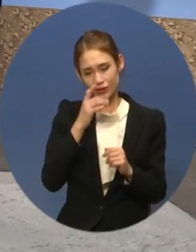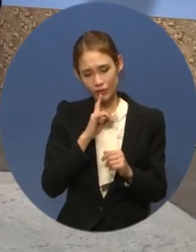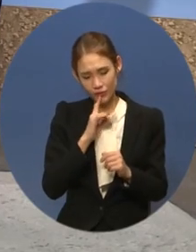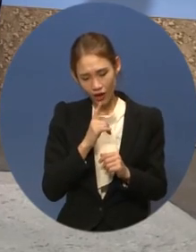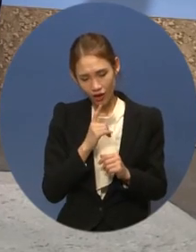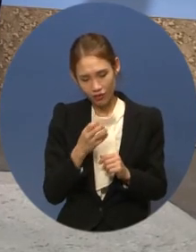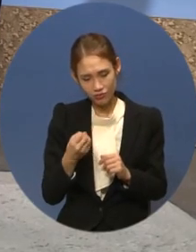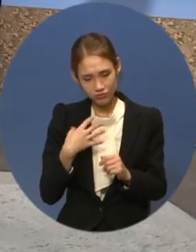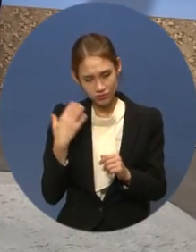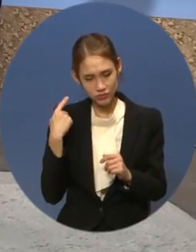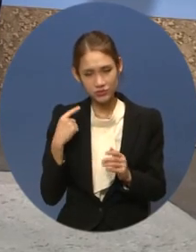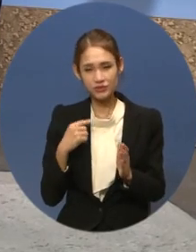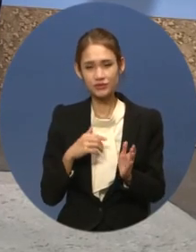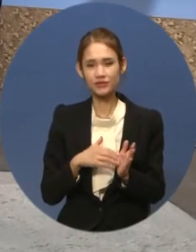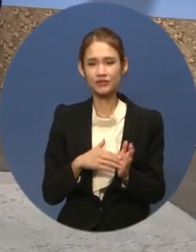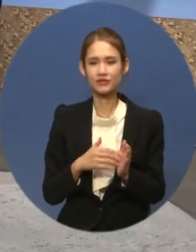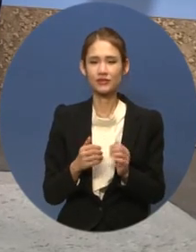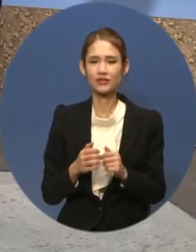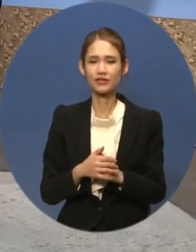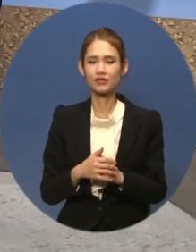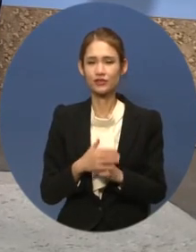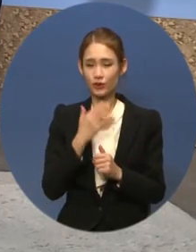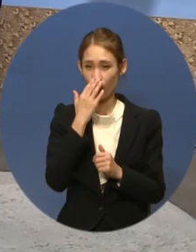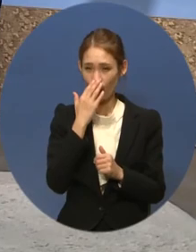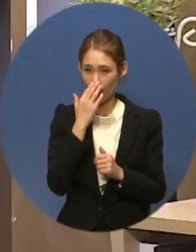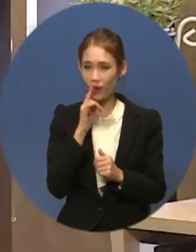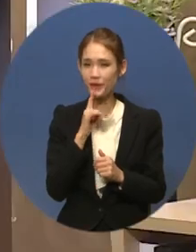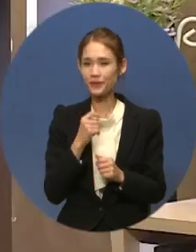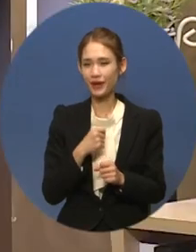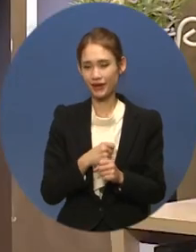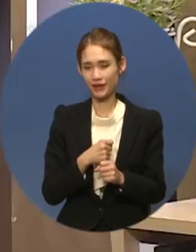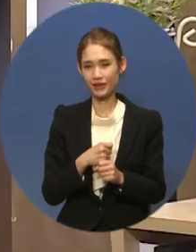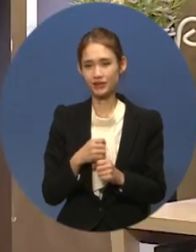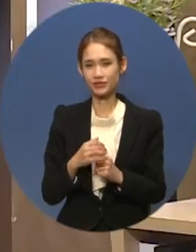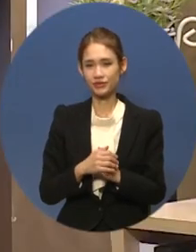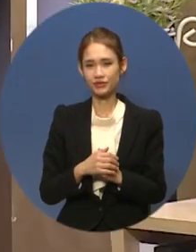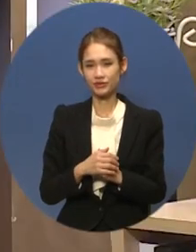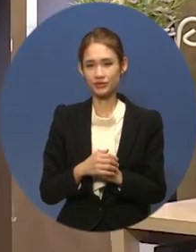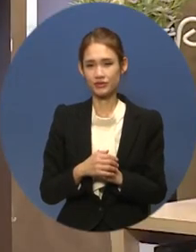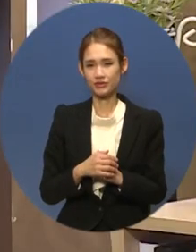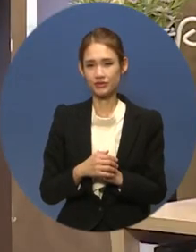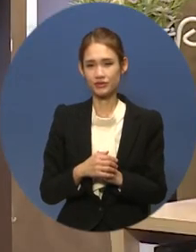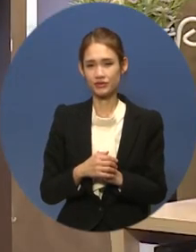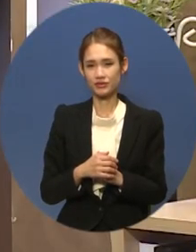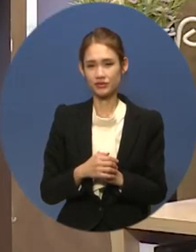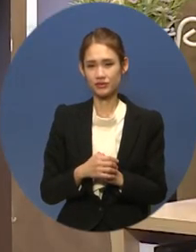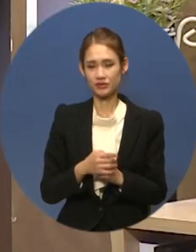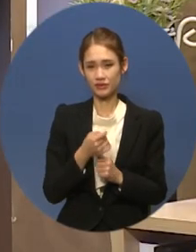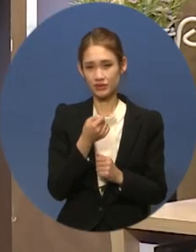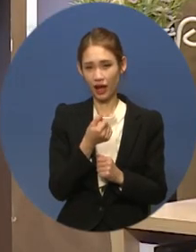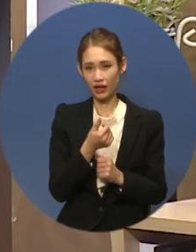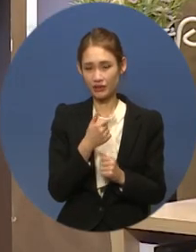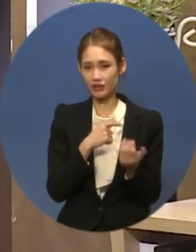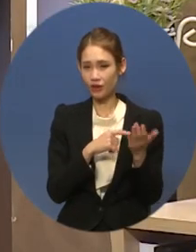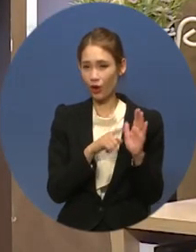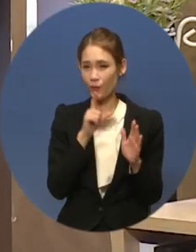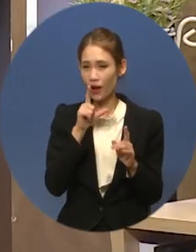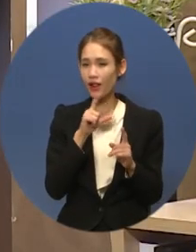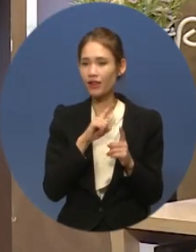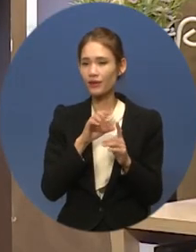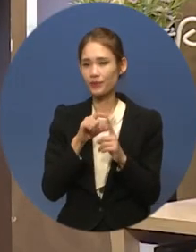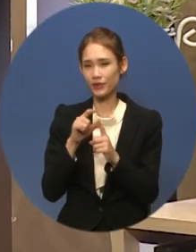이렇게 말씀을 옛날 또 경선 하게 말씀을 해주셨는데요 저는 이제 그게 작은 것이라고 표현을 해 주셨지만